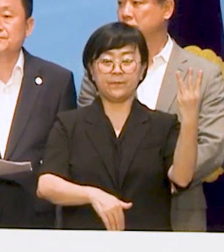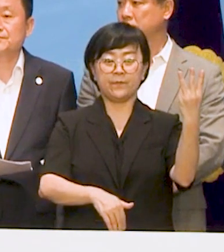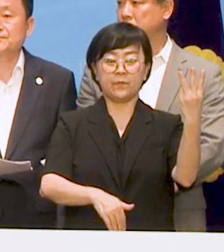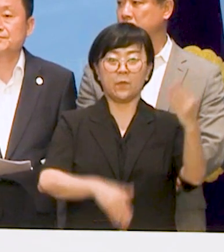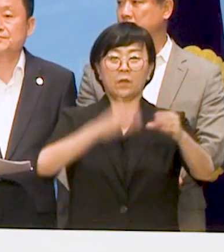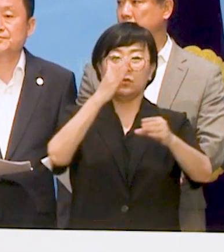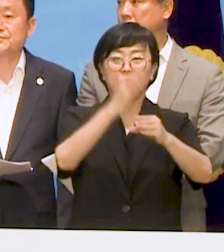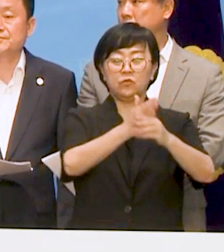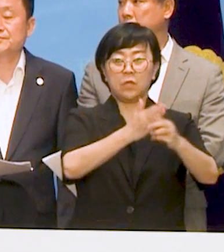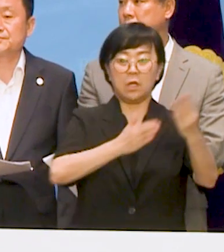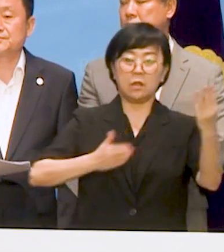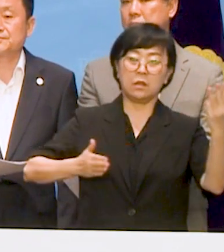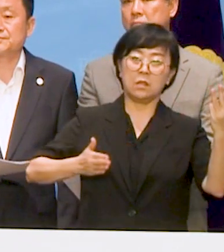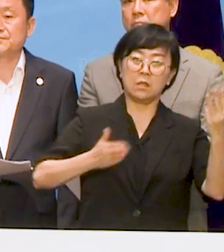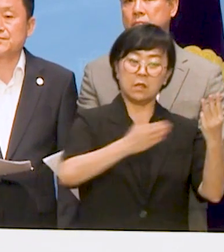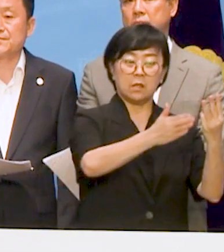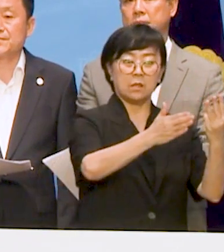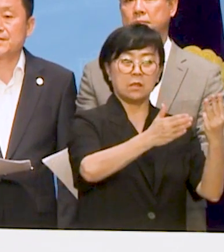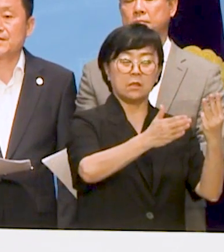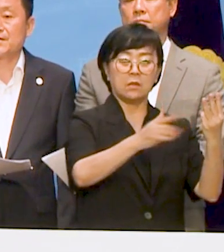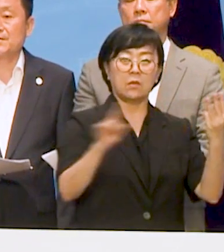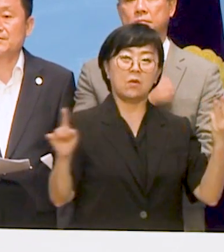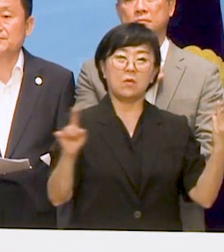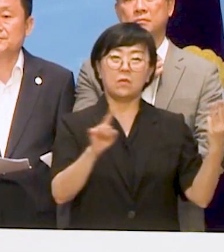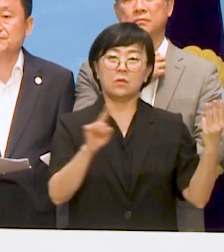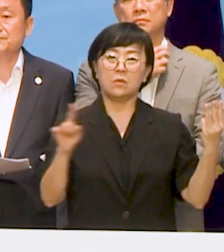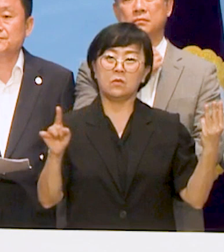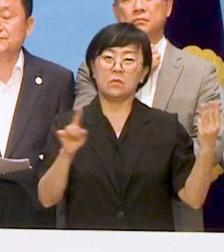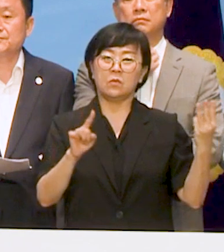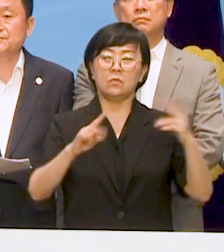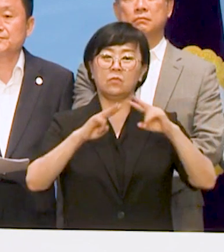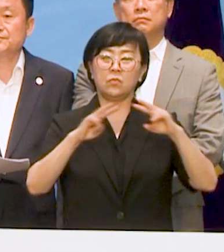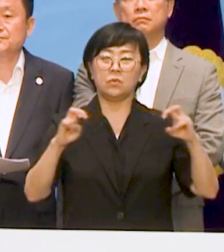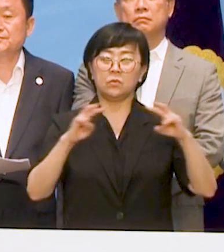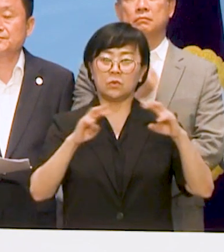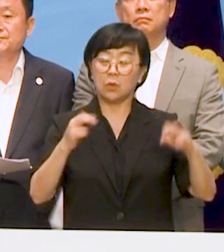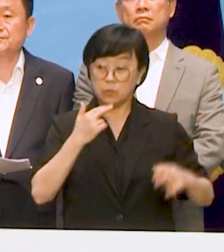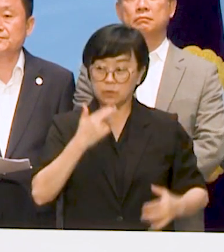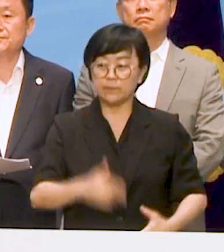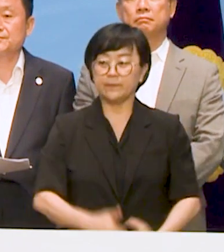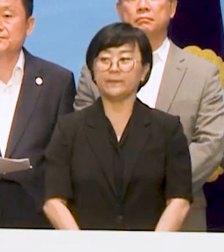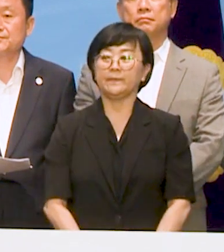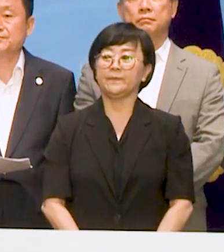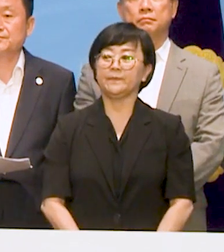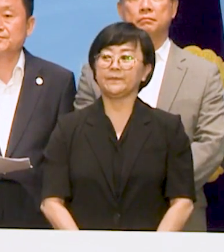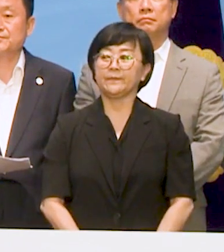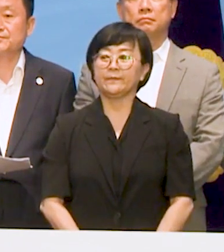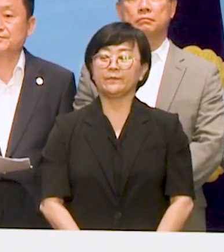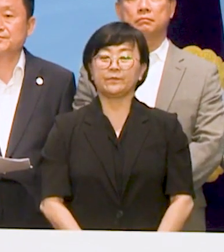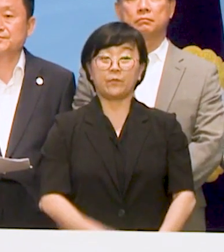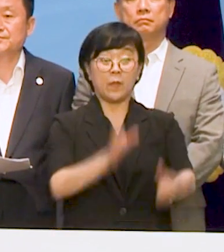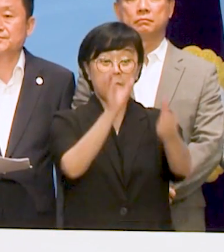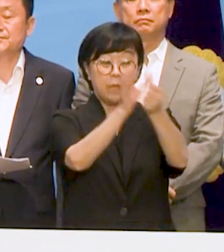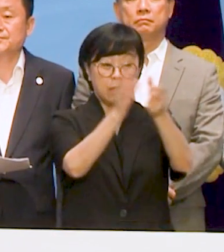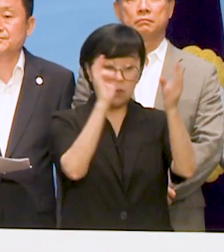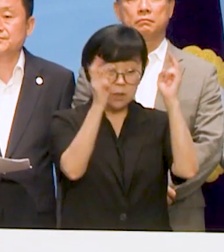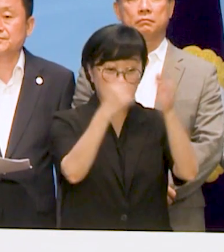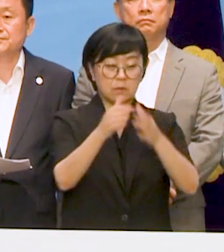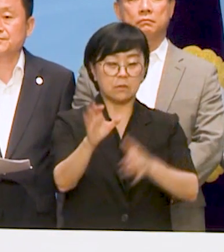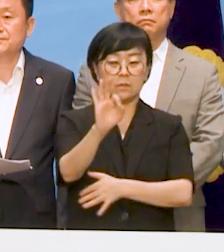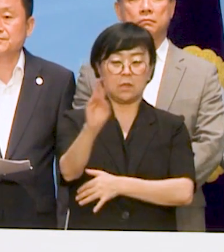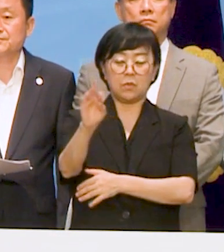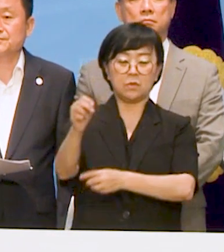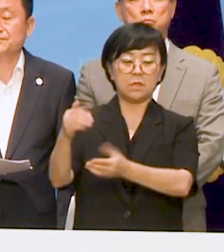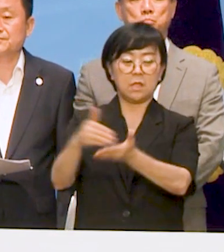중간 노선을 가로지르는 노선에 대한 어떤 분석도 없습니다 용역사는 사실상